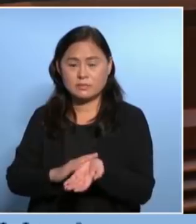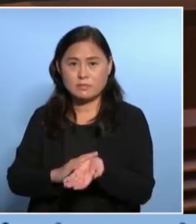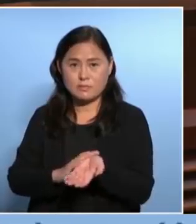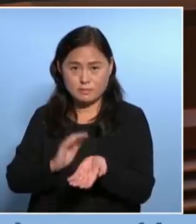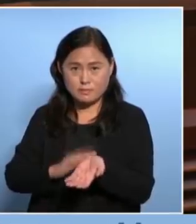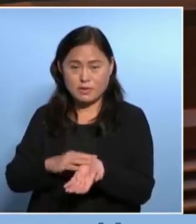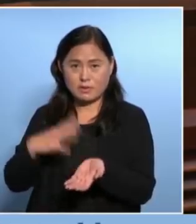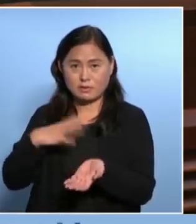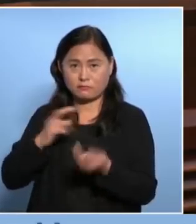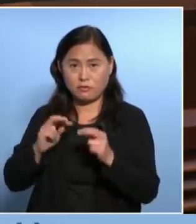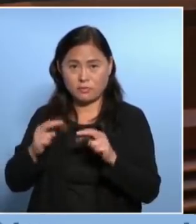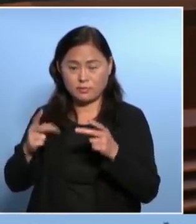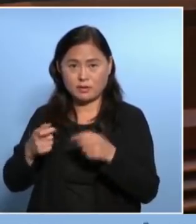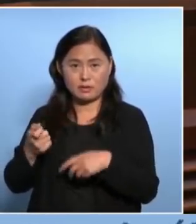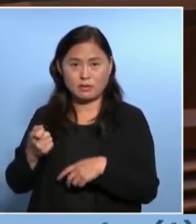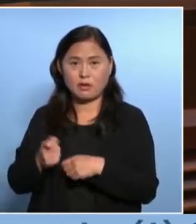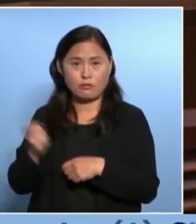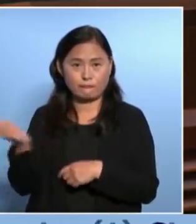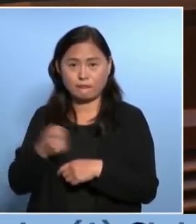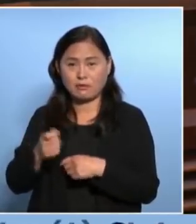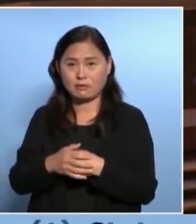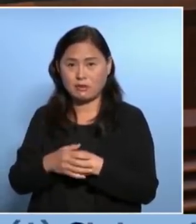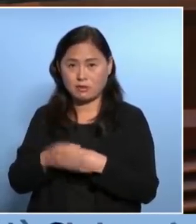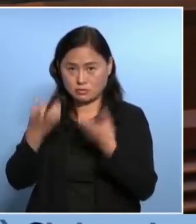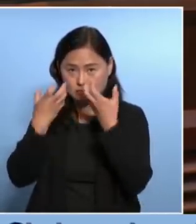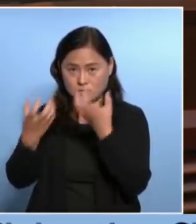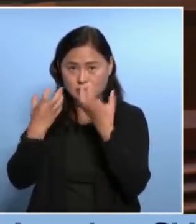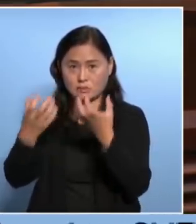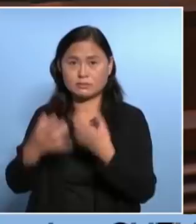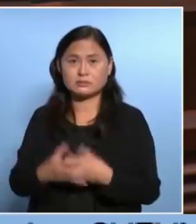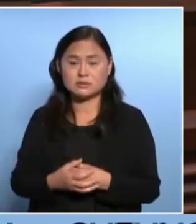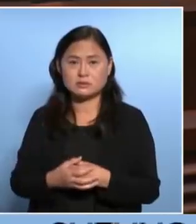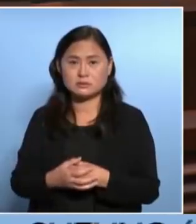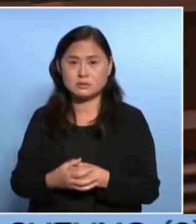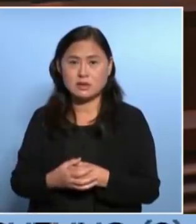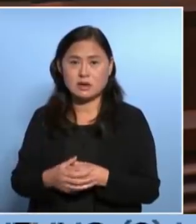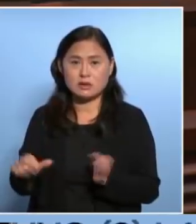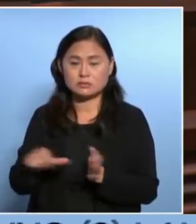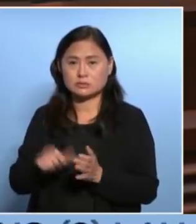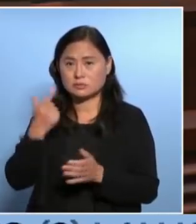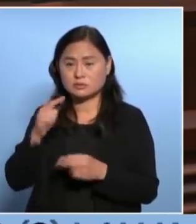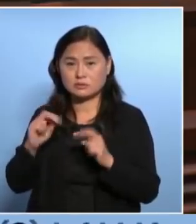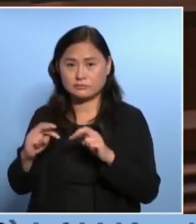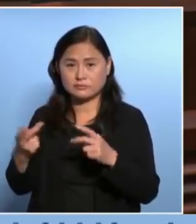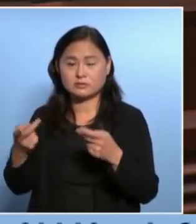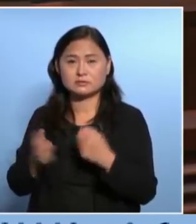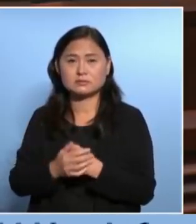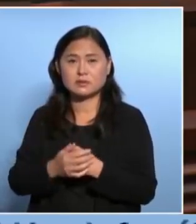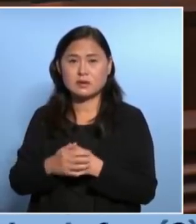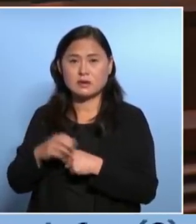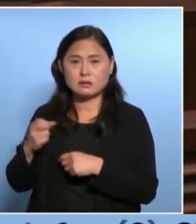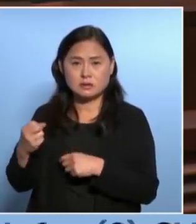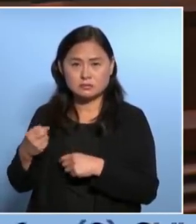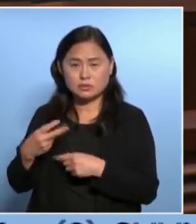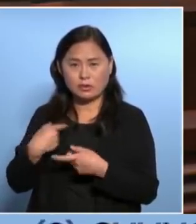變化裏面，每一刻都是要留意它的 最新發展，同埋要睇下我哋掌握啲